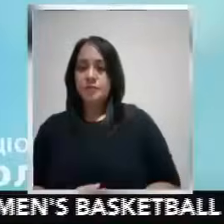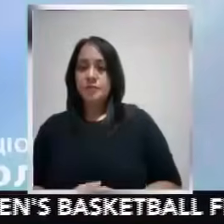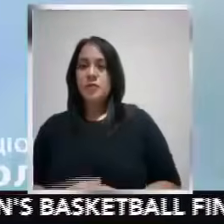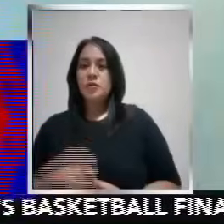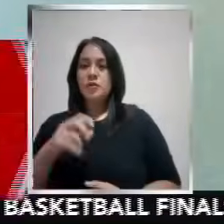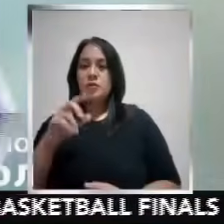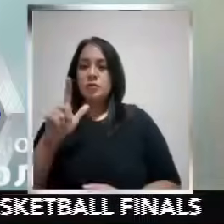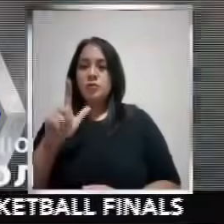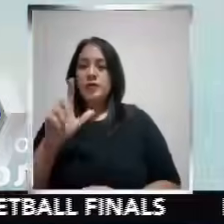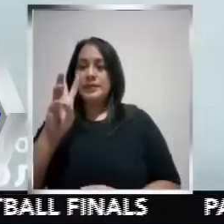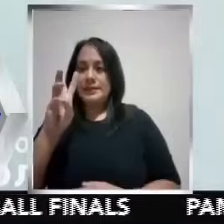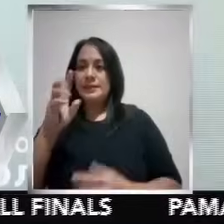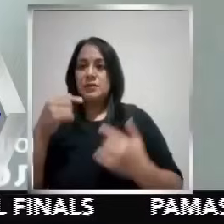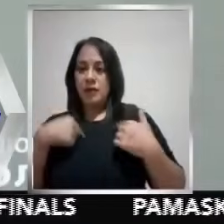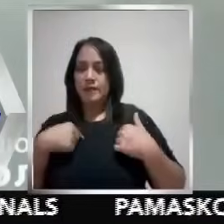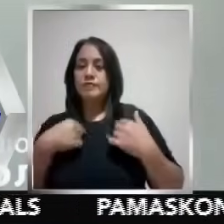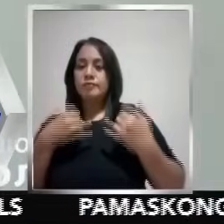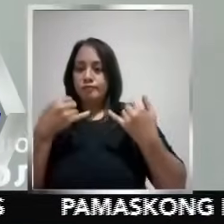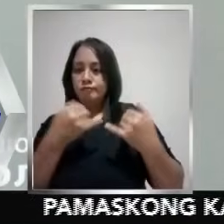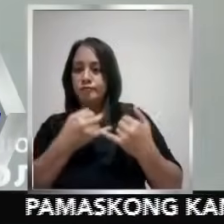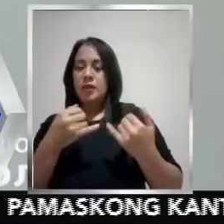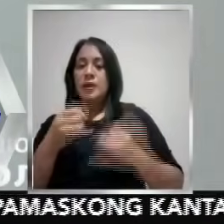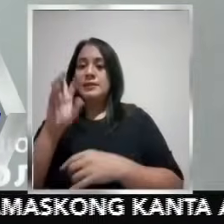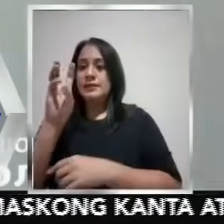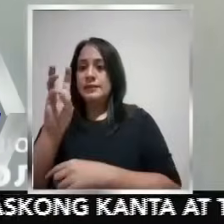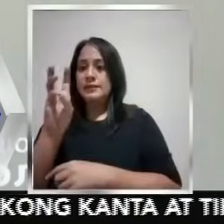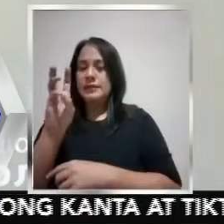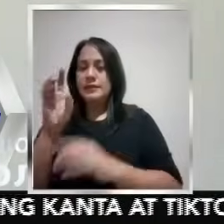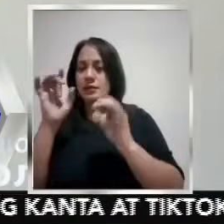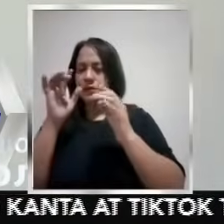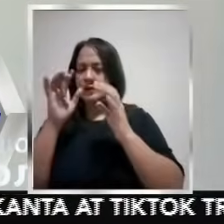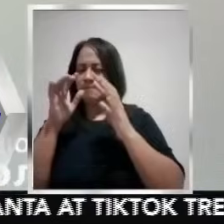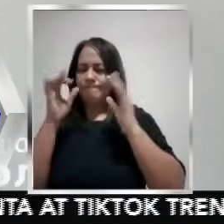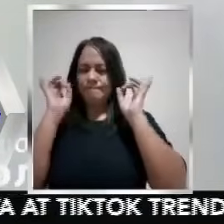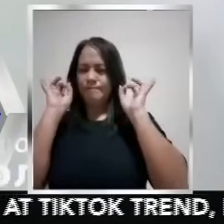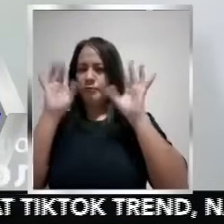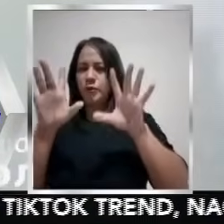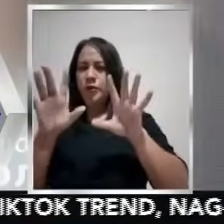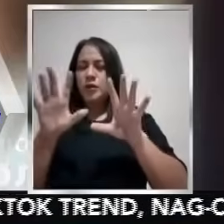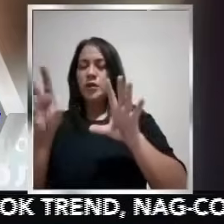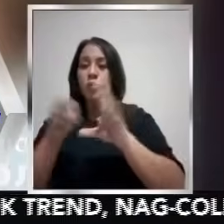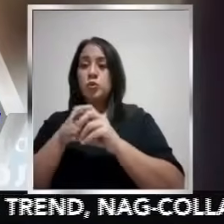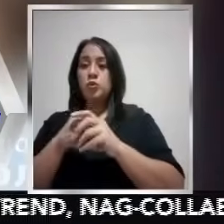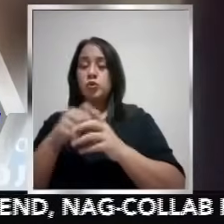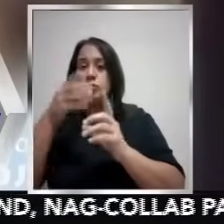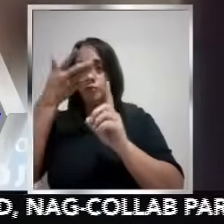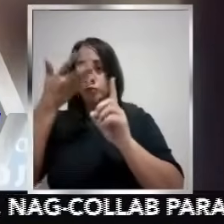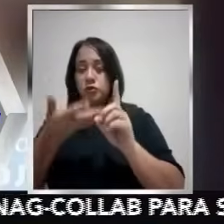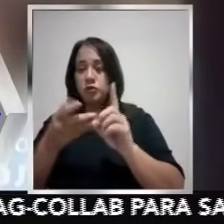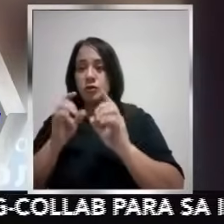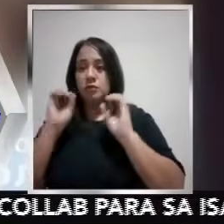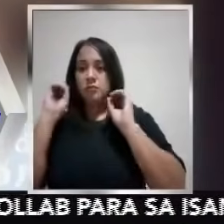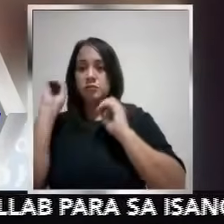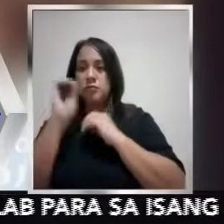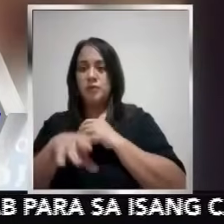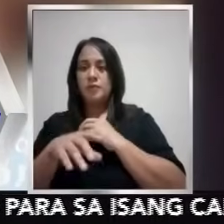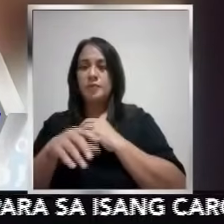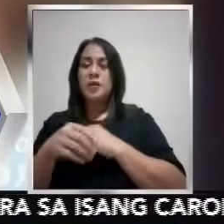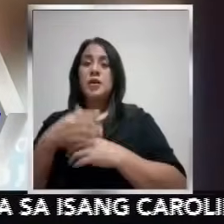ang sugatan. 6 sa kanila ang kritikal, kabilang ang mismo naghagis na counselor o kagawad pala sa